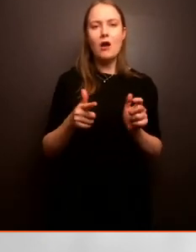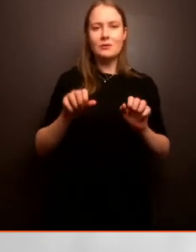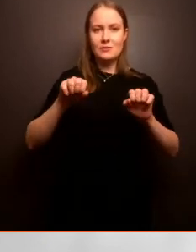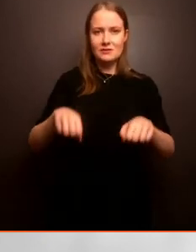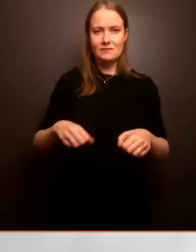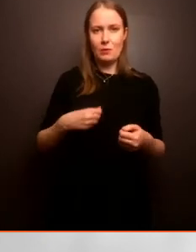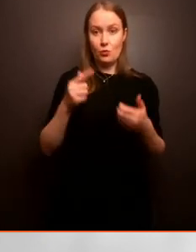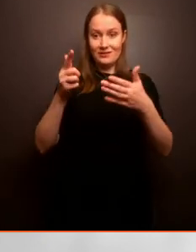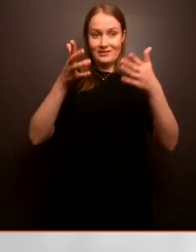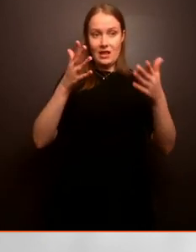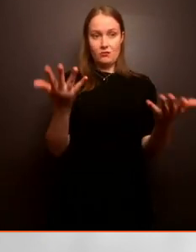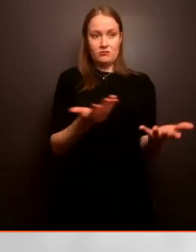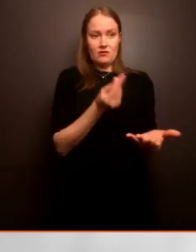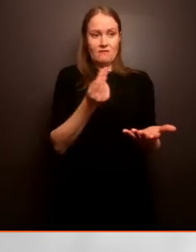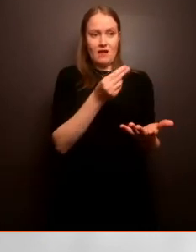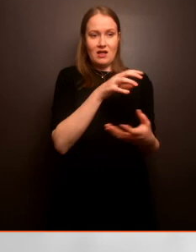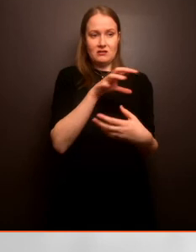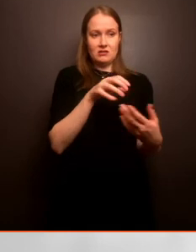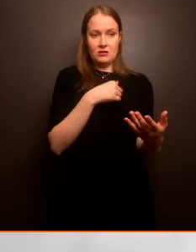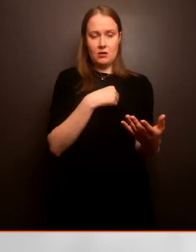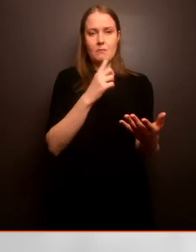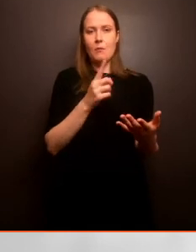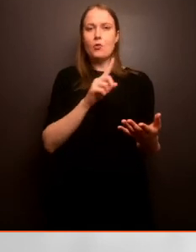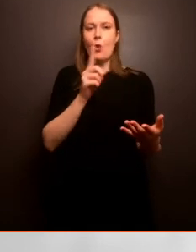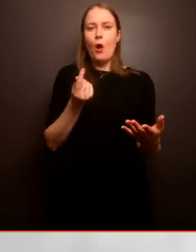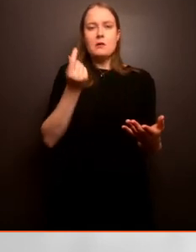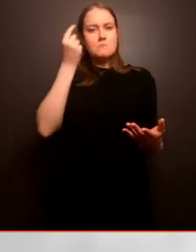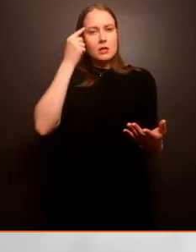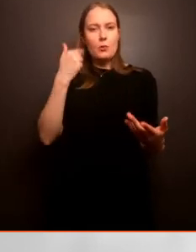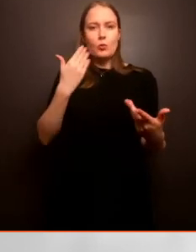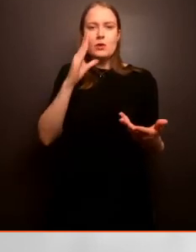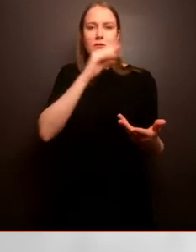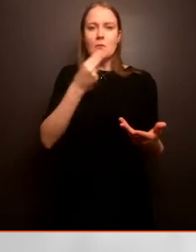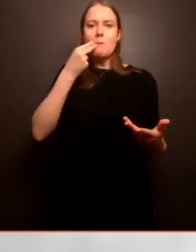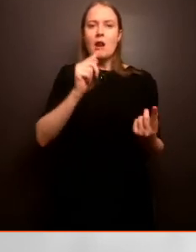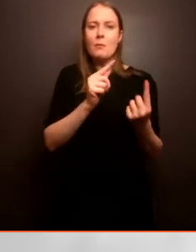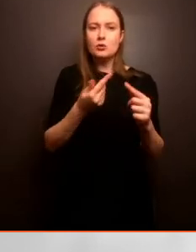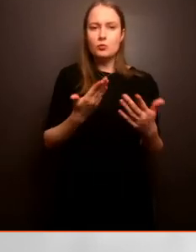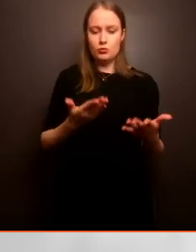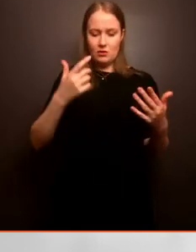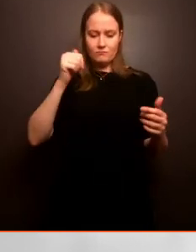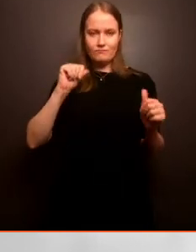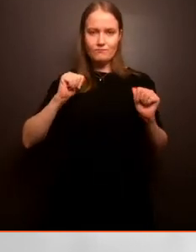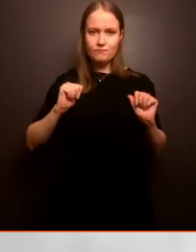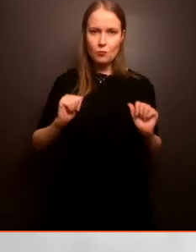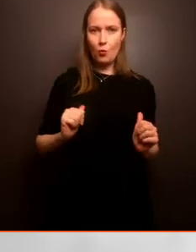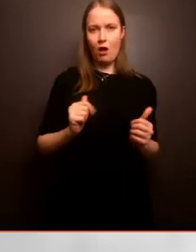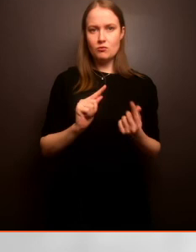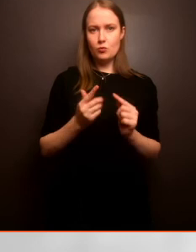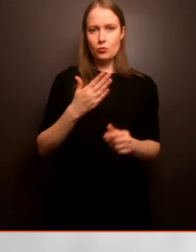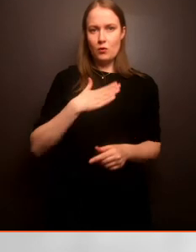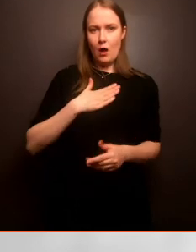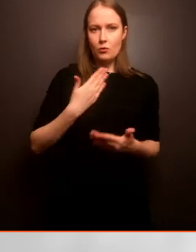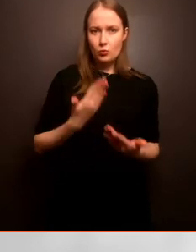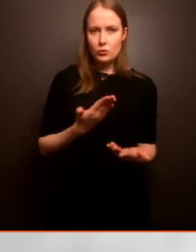on vähe, siis kogu aeg mõelda, et kuidas ma saan paremaks, mida ma pakun, mis muga on hästi, kuhu ma veel liikuma, et see